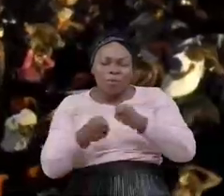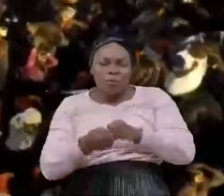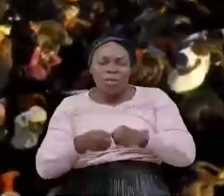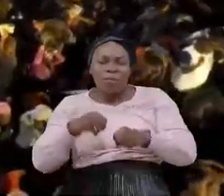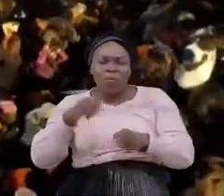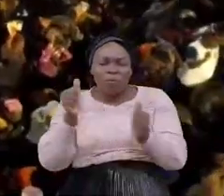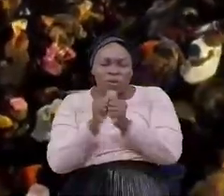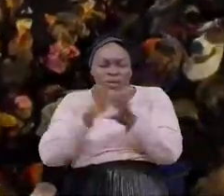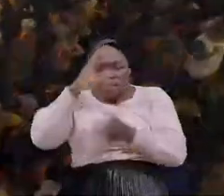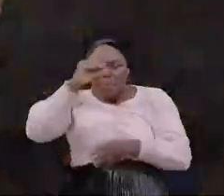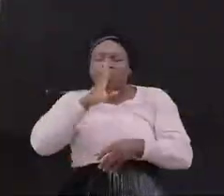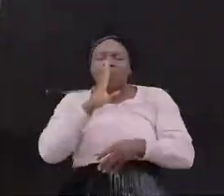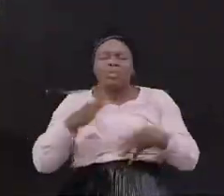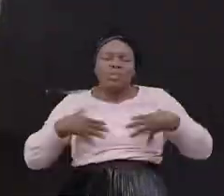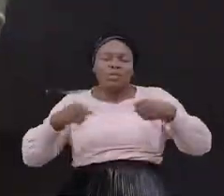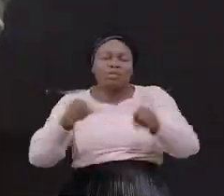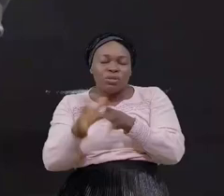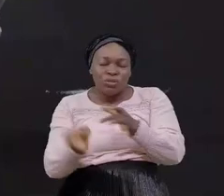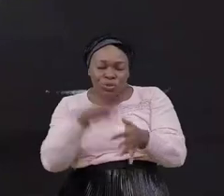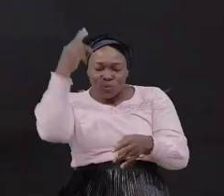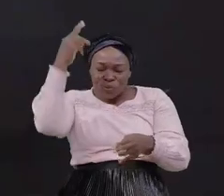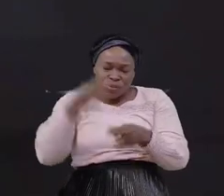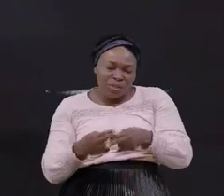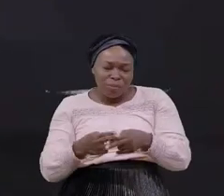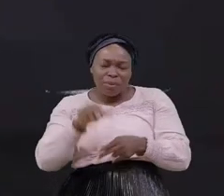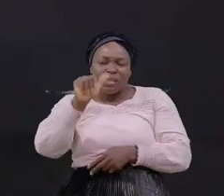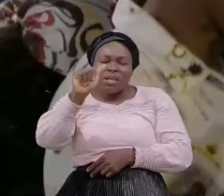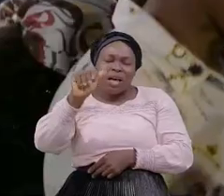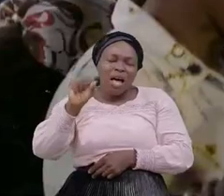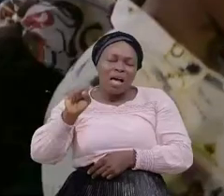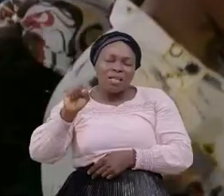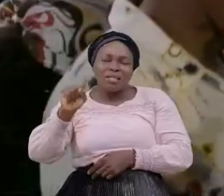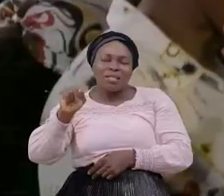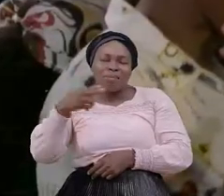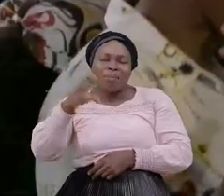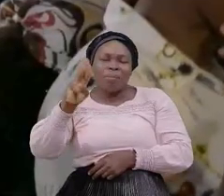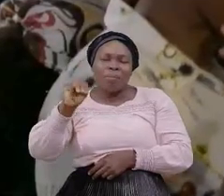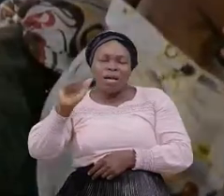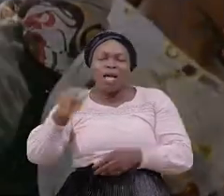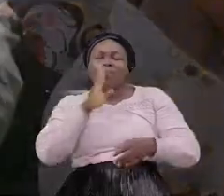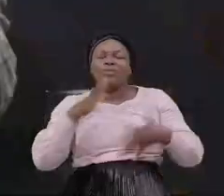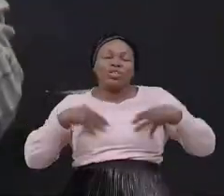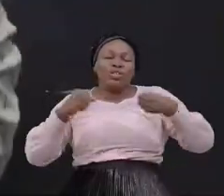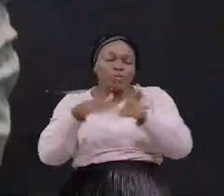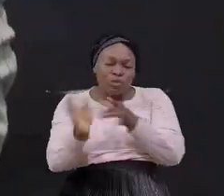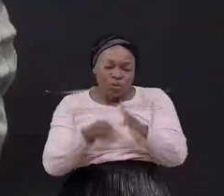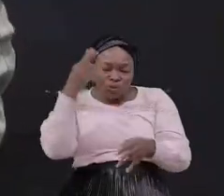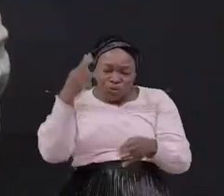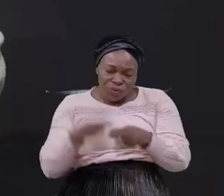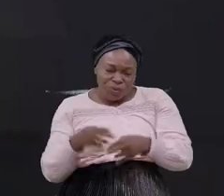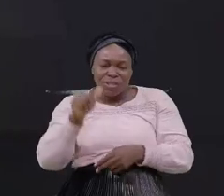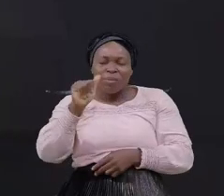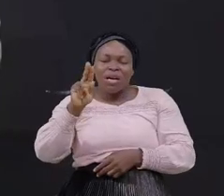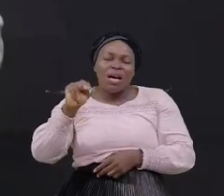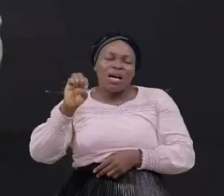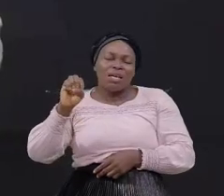de Jésus-Christ. Qu'il soit guéri au nom de Jésus. Que l'asthme soit guéri au nom de Jésus. Que